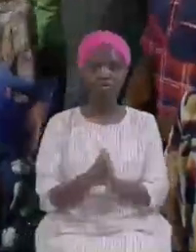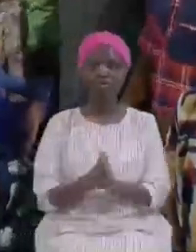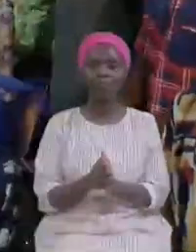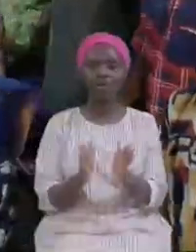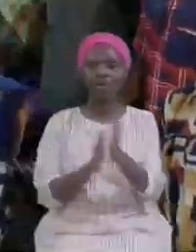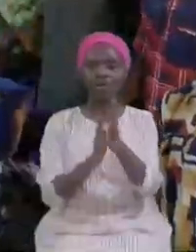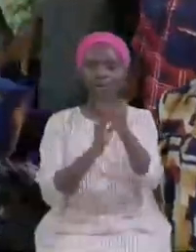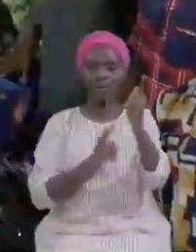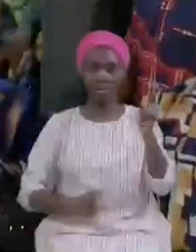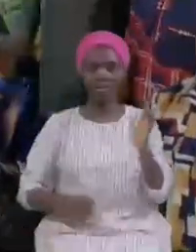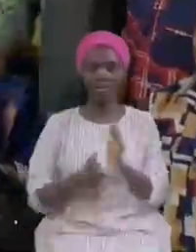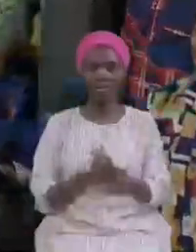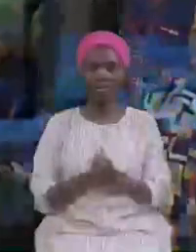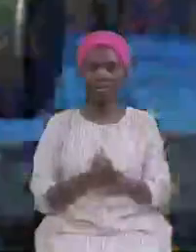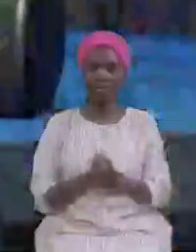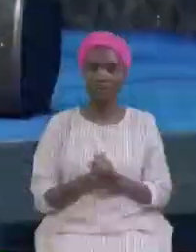Gloire à Dieu.